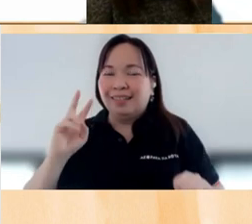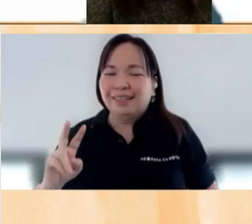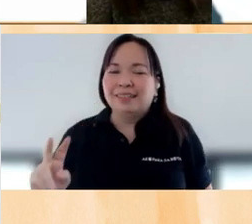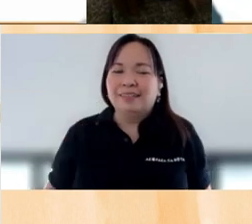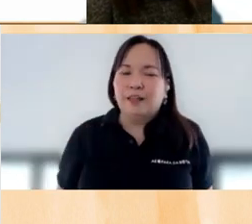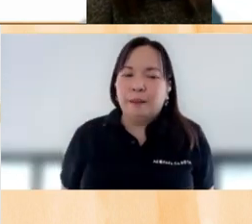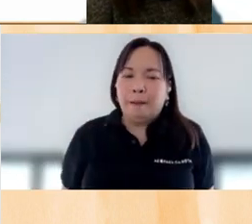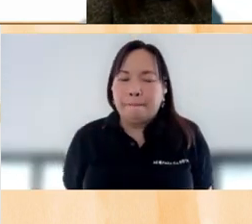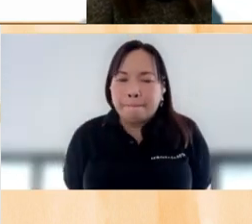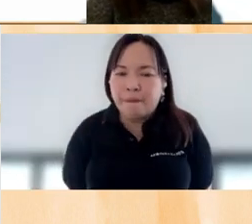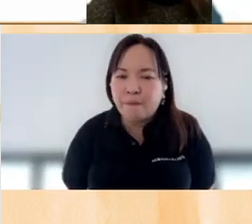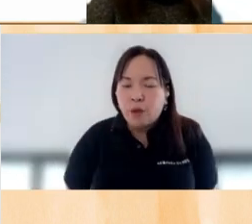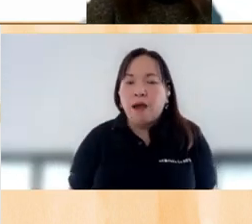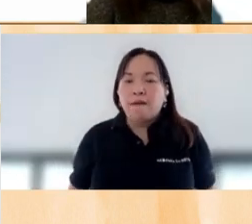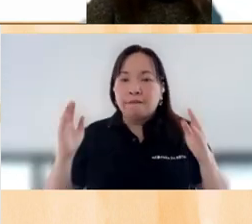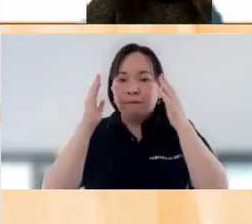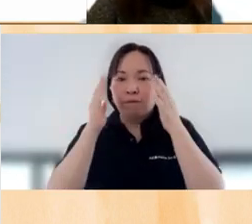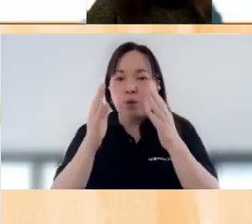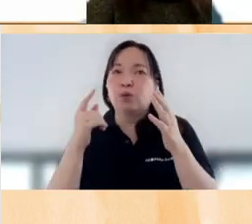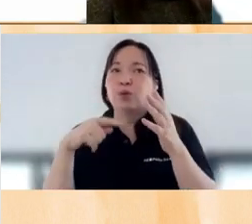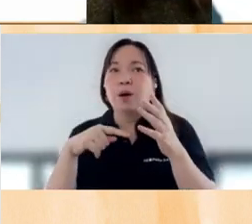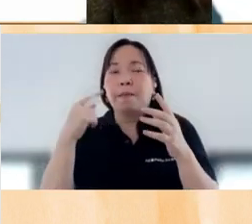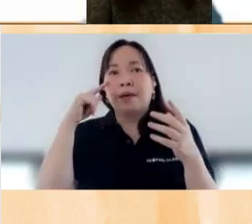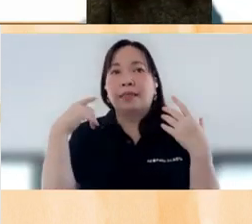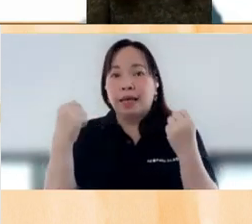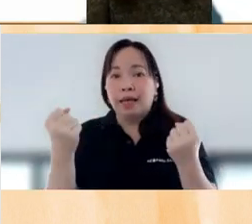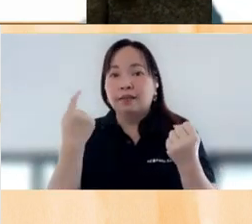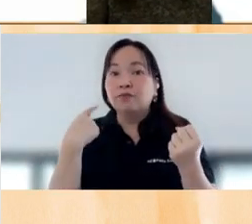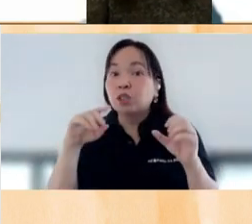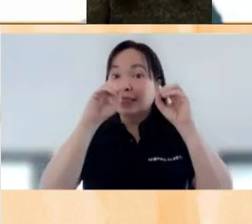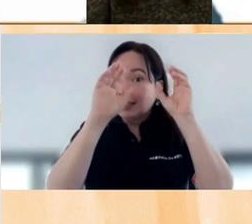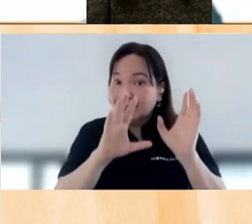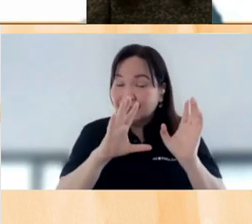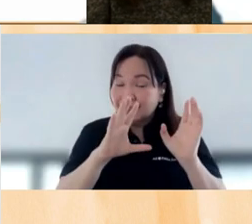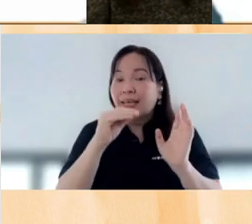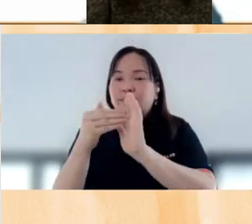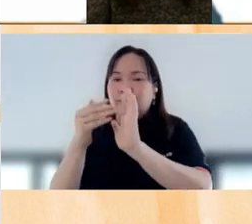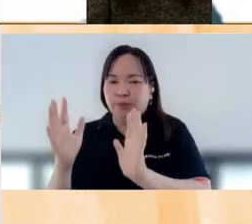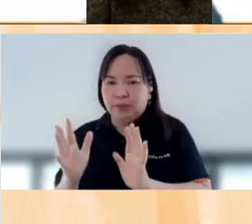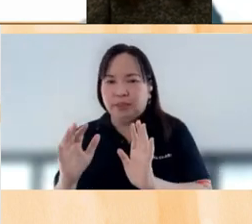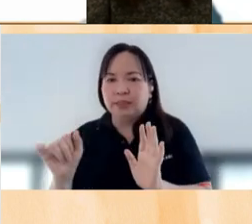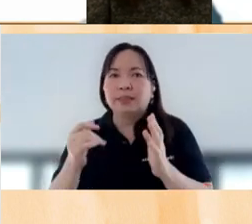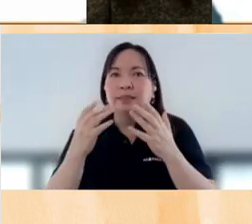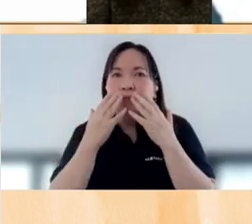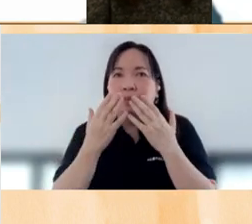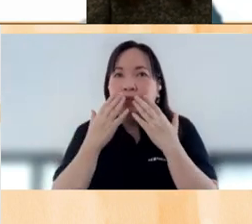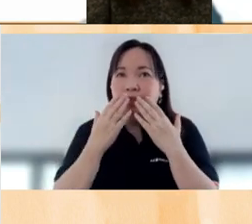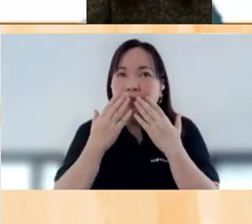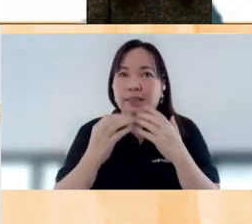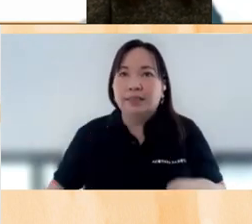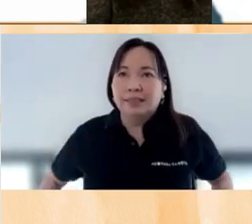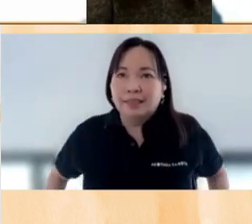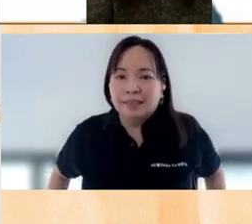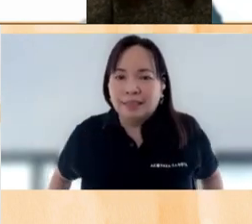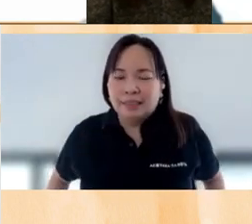ng mental health at well-being ng mga guro at mga mag-aaral. Nagpapasalamat din tayo dahil may mga batas nang naisaset